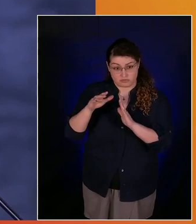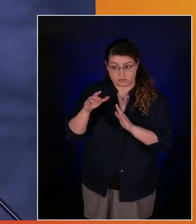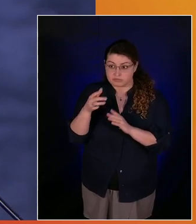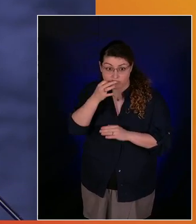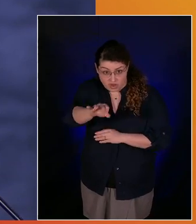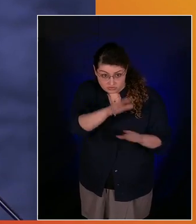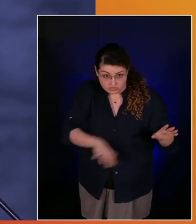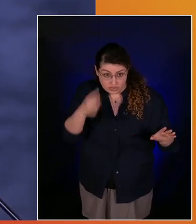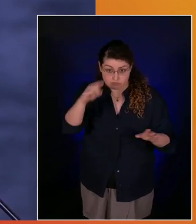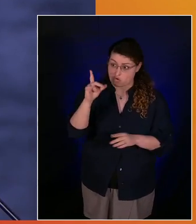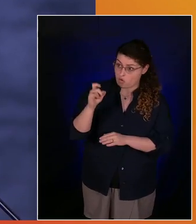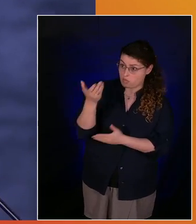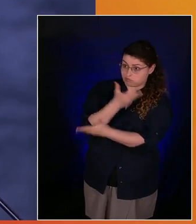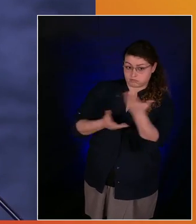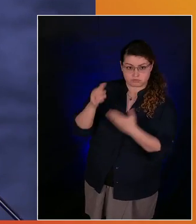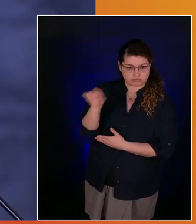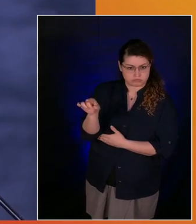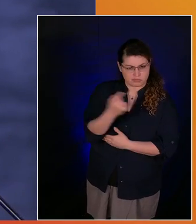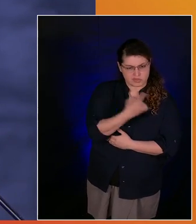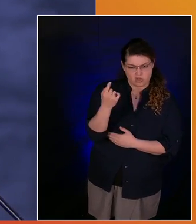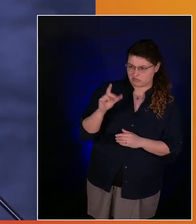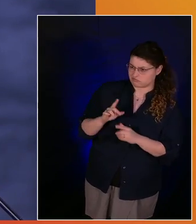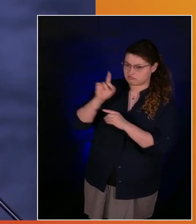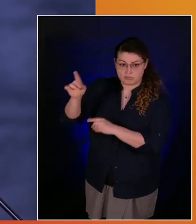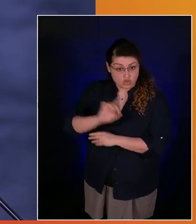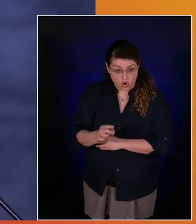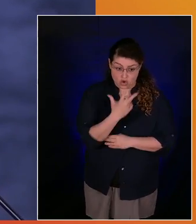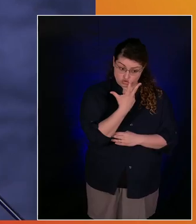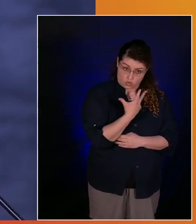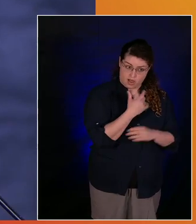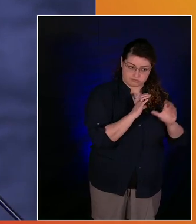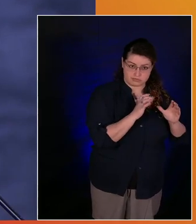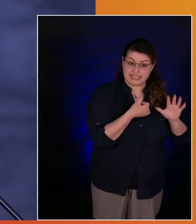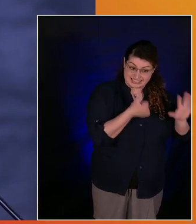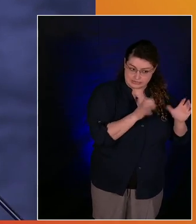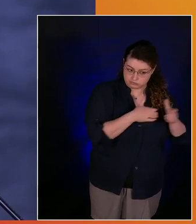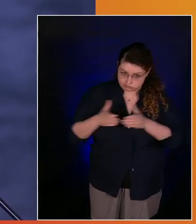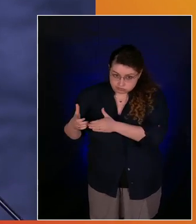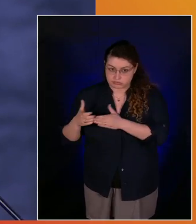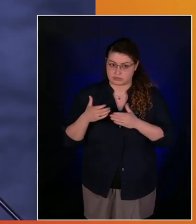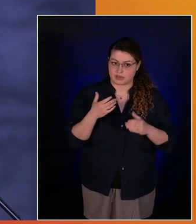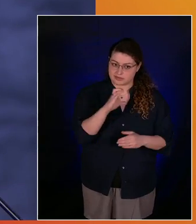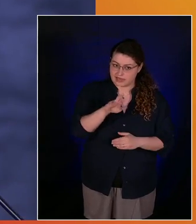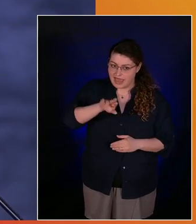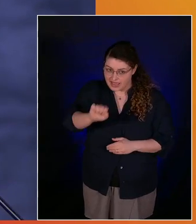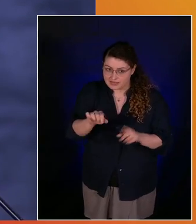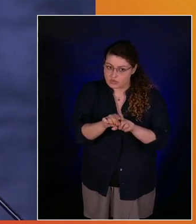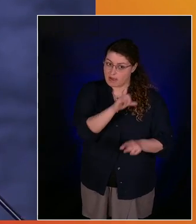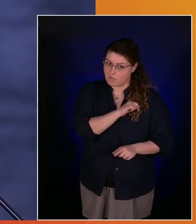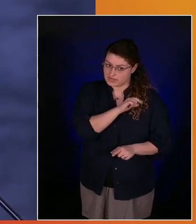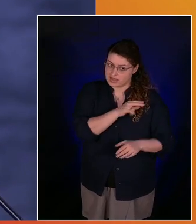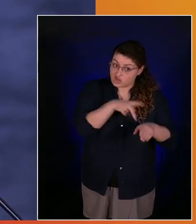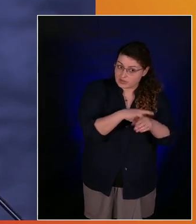mes camarades et il ne vient pas seul mais avec six compagnies de CRS et plus de 1000 policiers et gendarmes dans un département